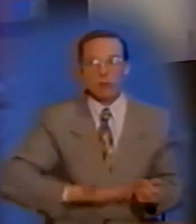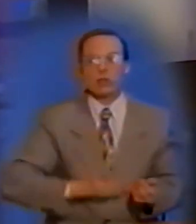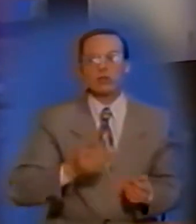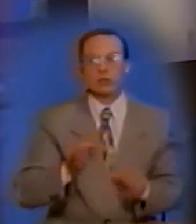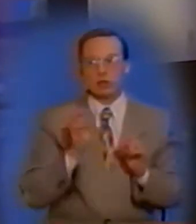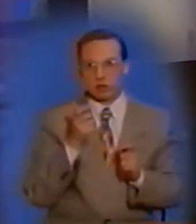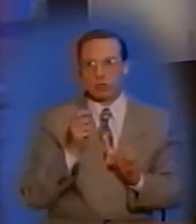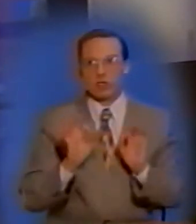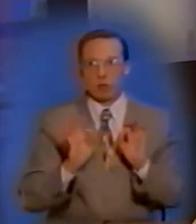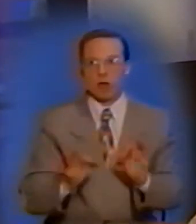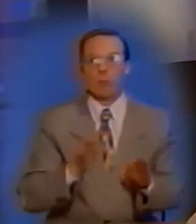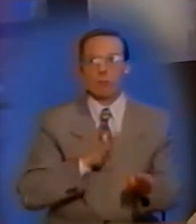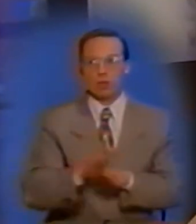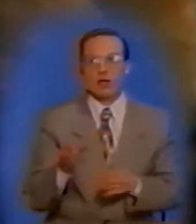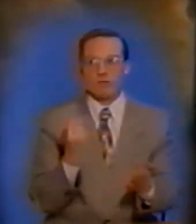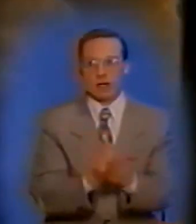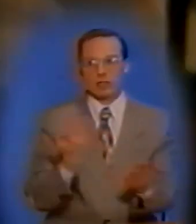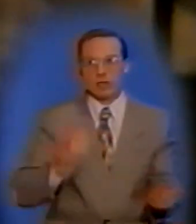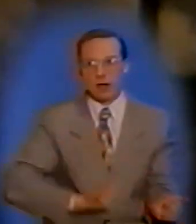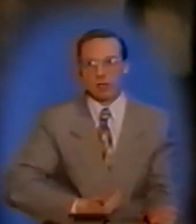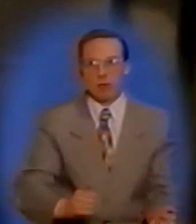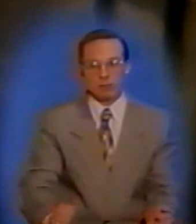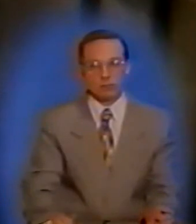sąmoningą, pilną vertį gyvenimą.